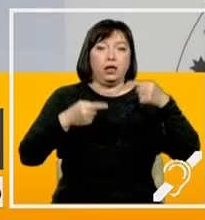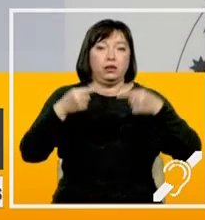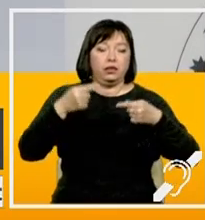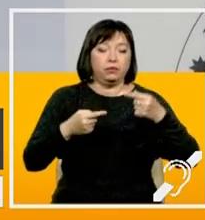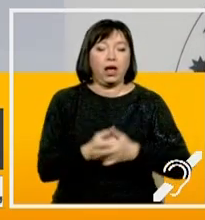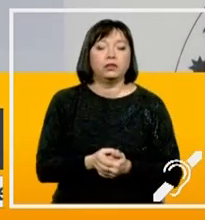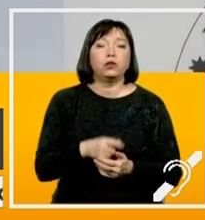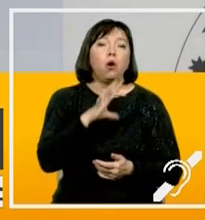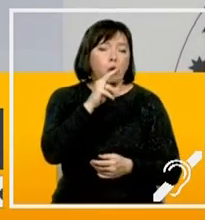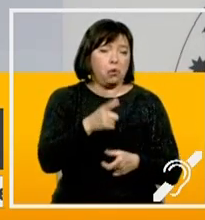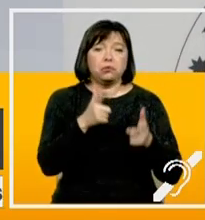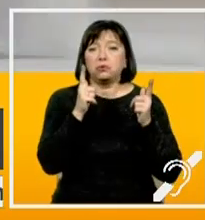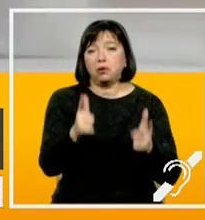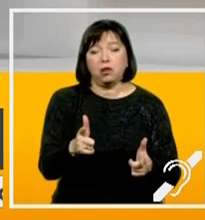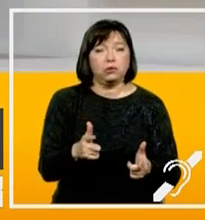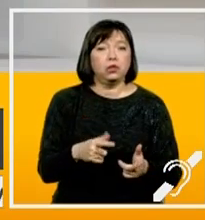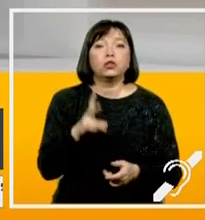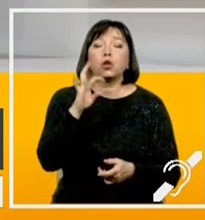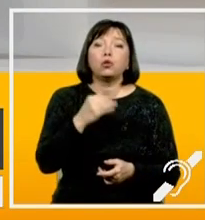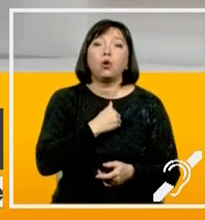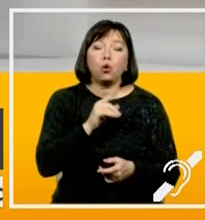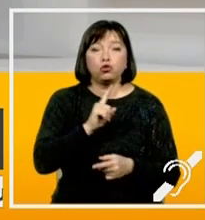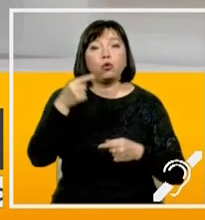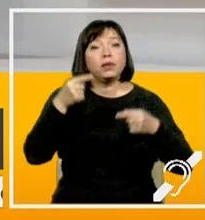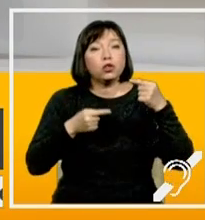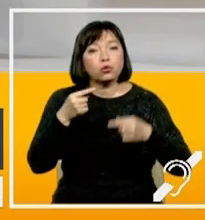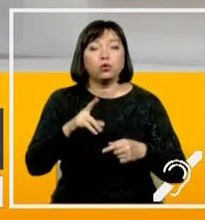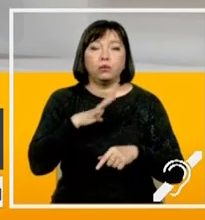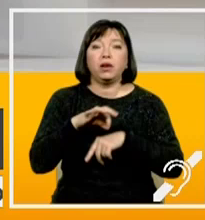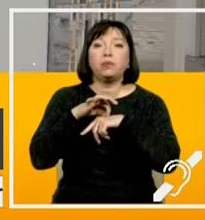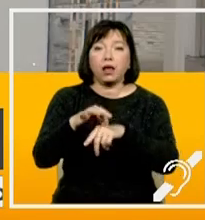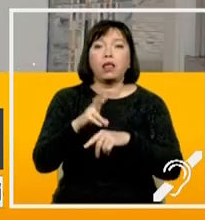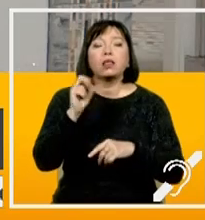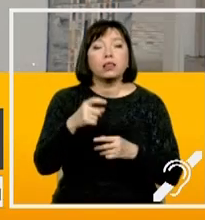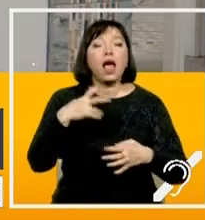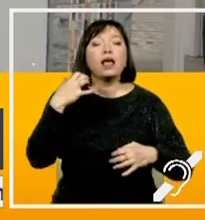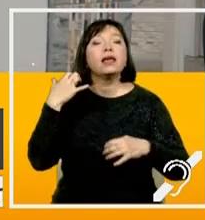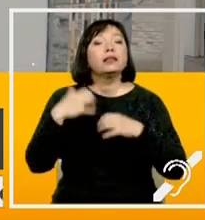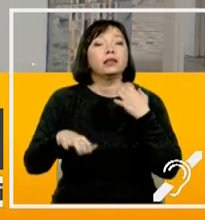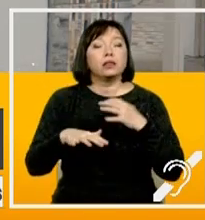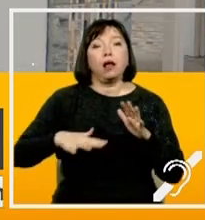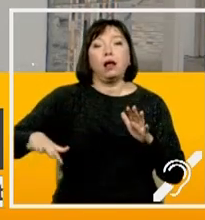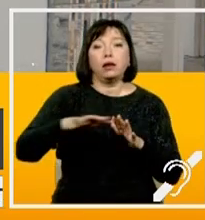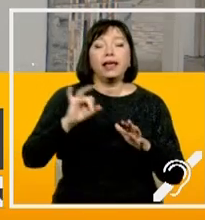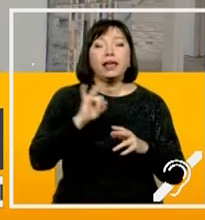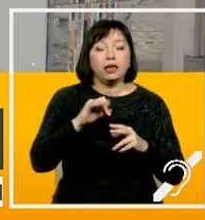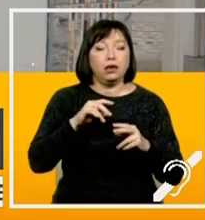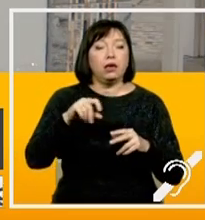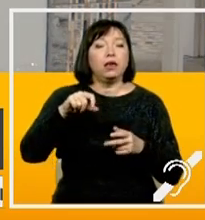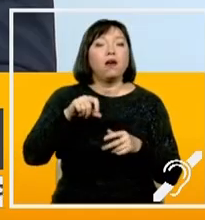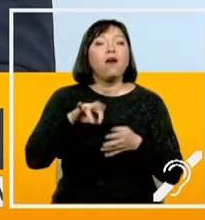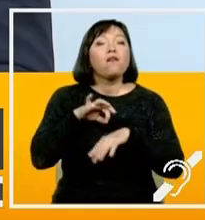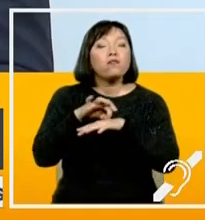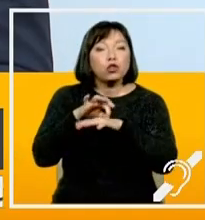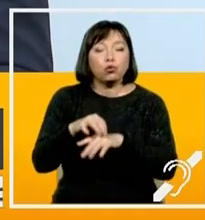electorale. Acesta a acceptat invitația, dar vrea ca discuțiile să aibă loc pe o platformă neutră și cu moderatori propuși de